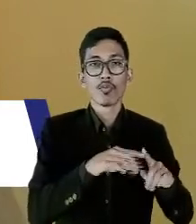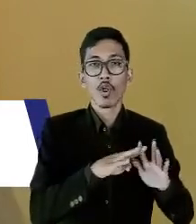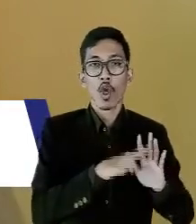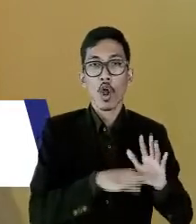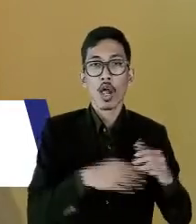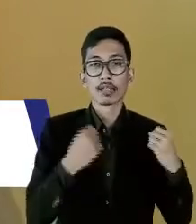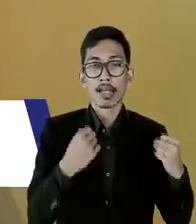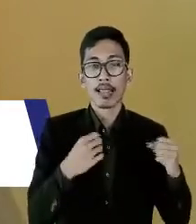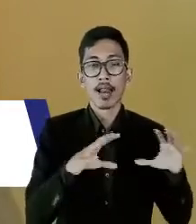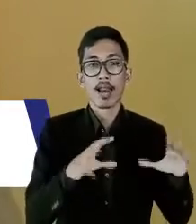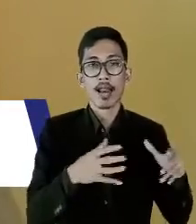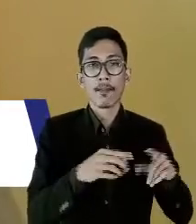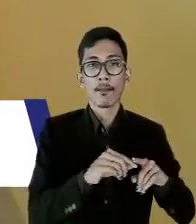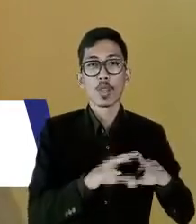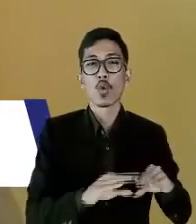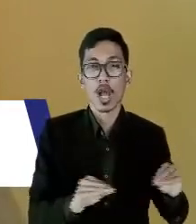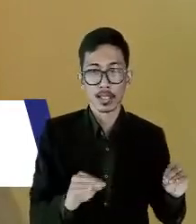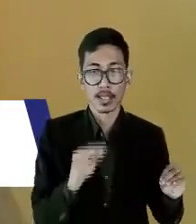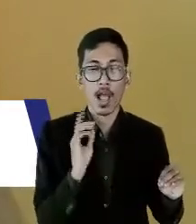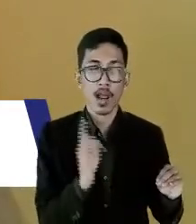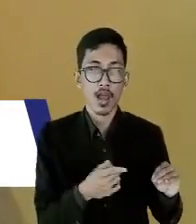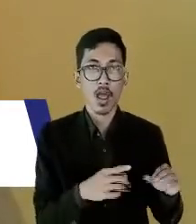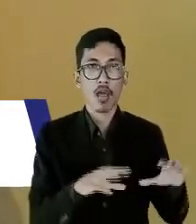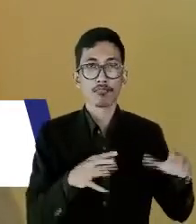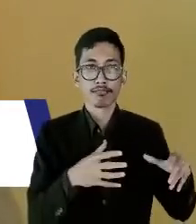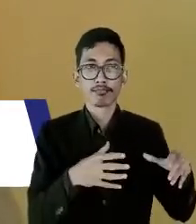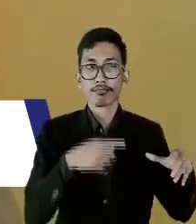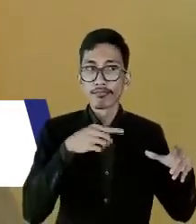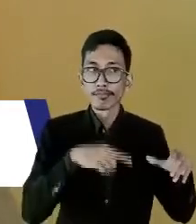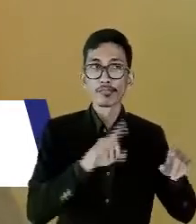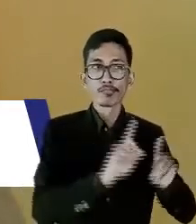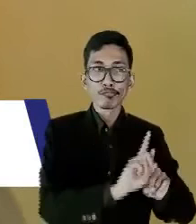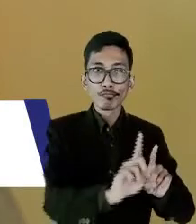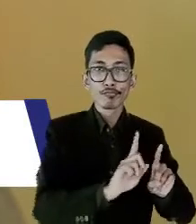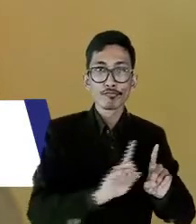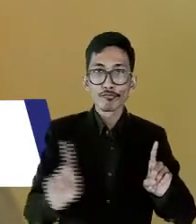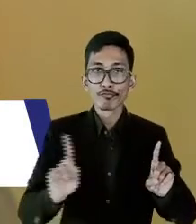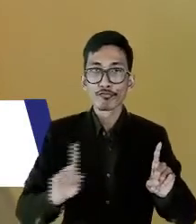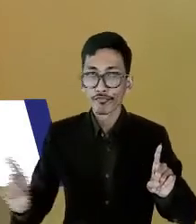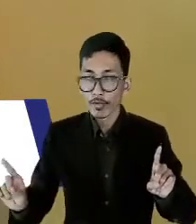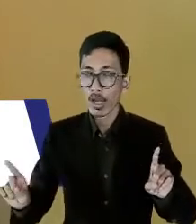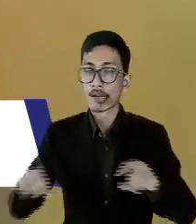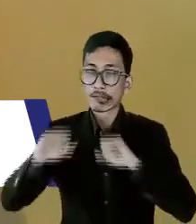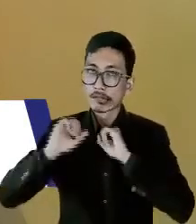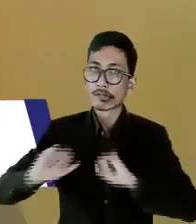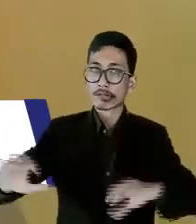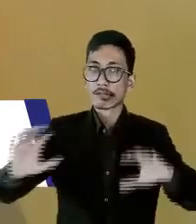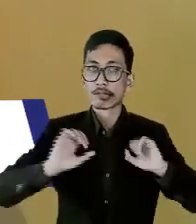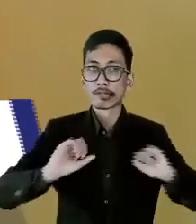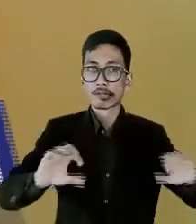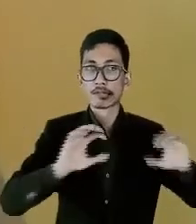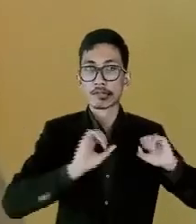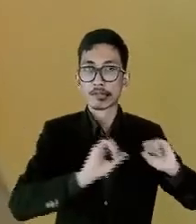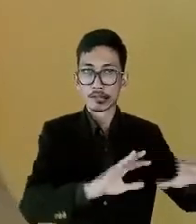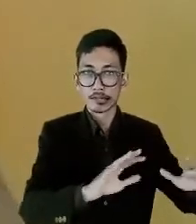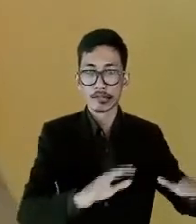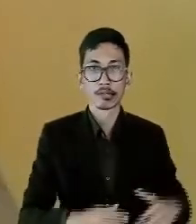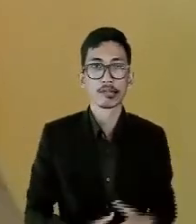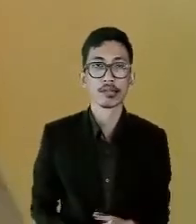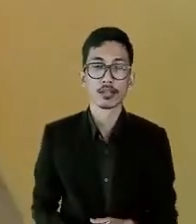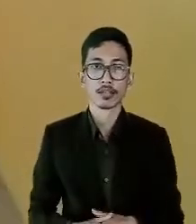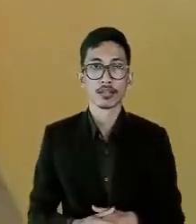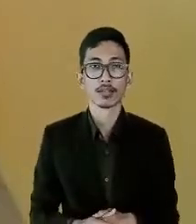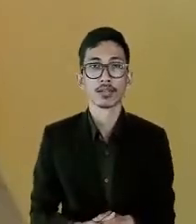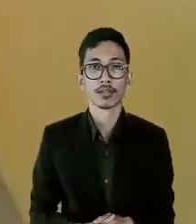selalu terus dan terus menyiapkan segala upaya dan kebijakan terkait